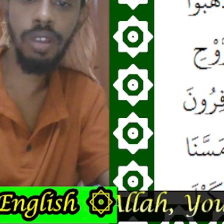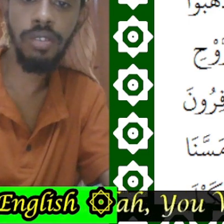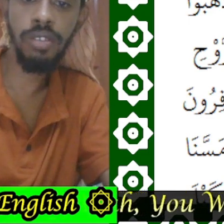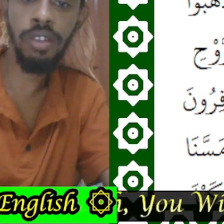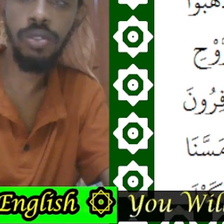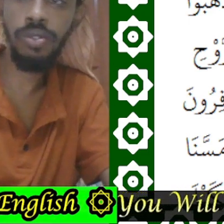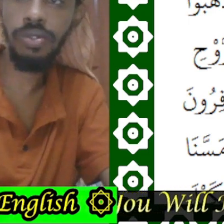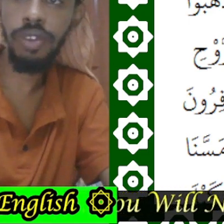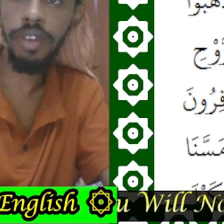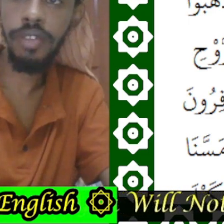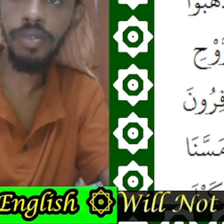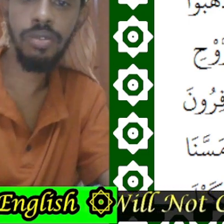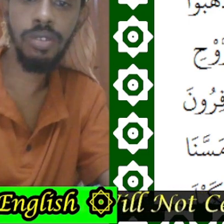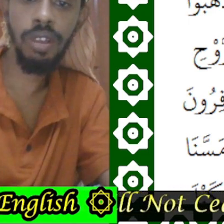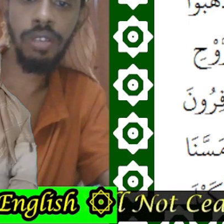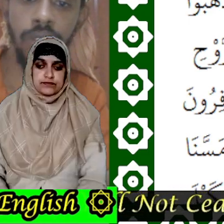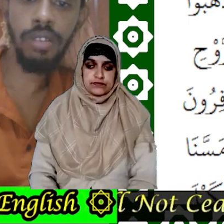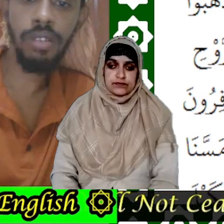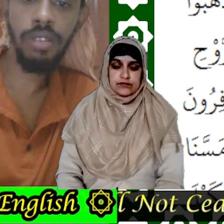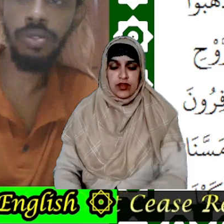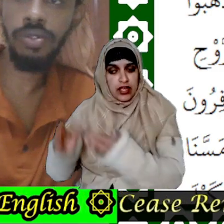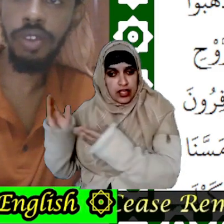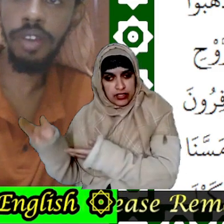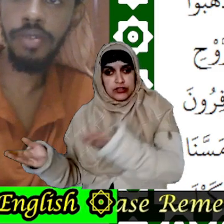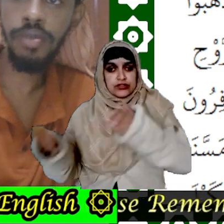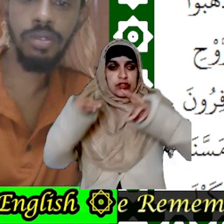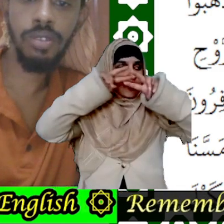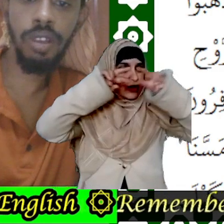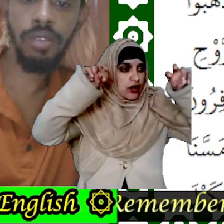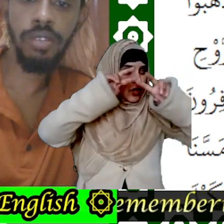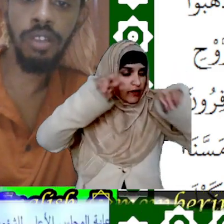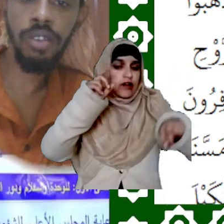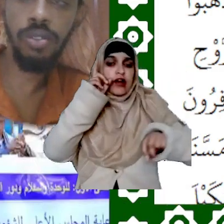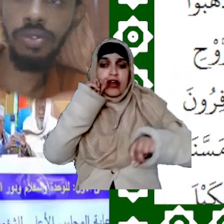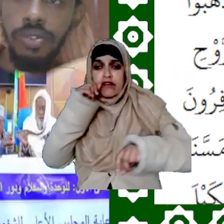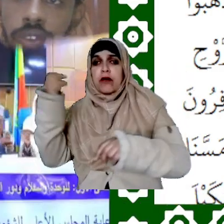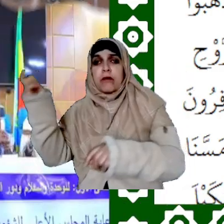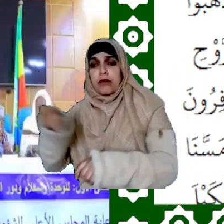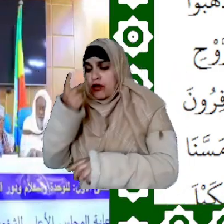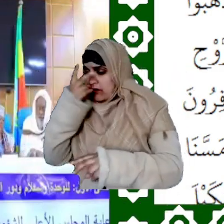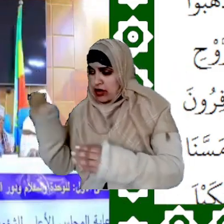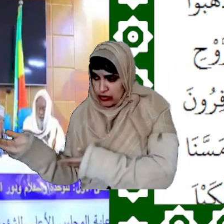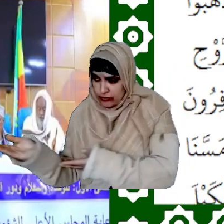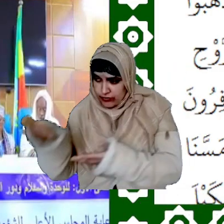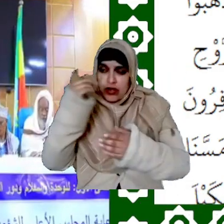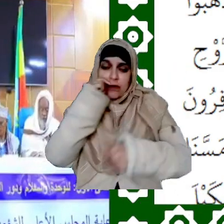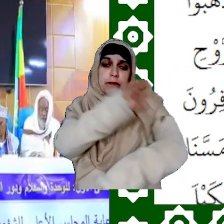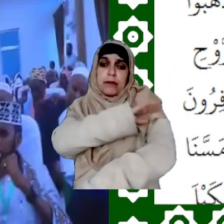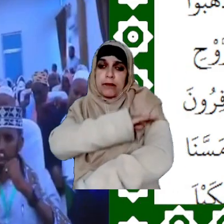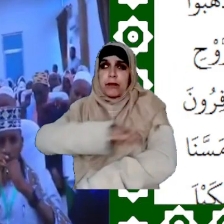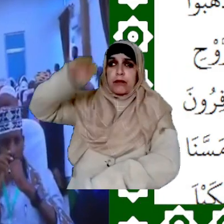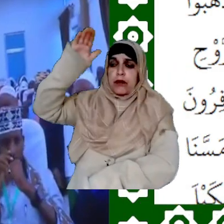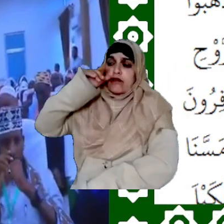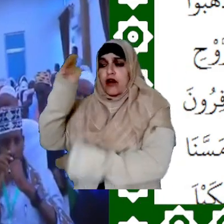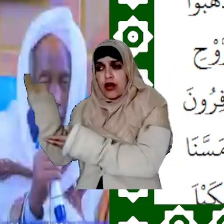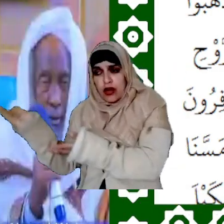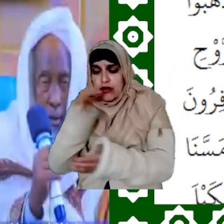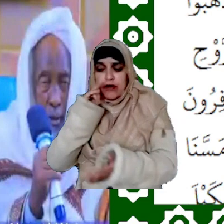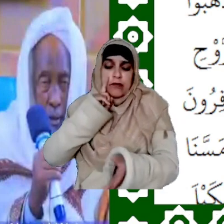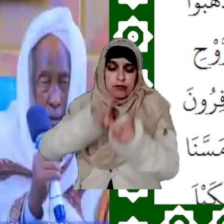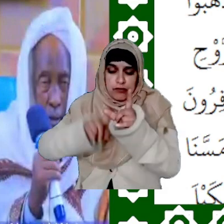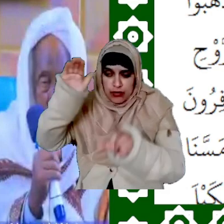إنه لا ييأس من روح الله إلا القوم الكافرون. أبكنا. يعقوب